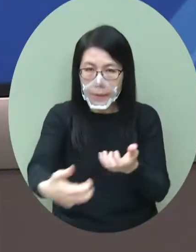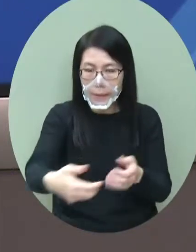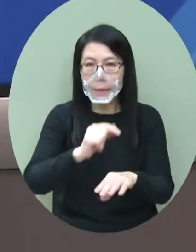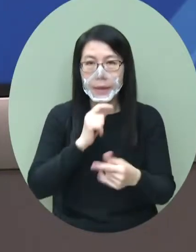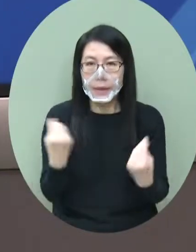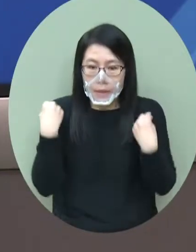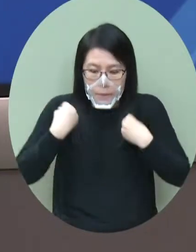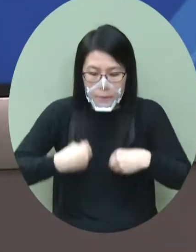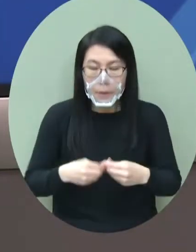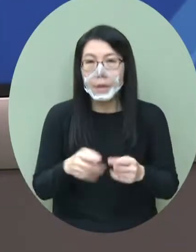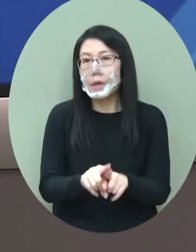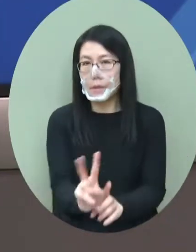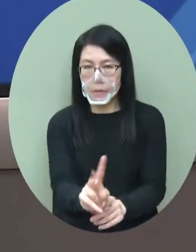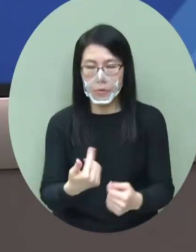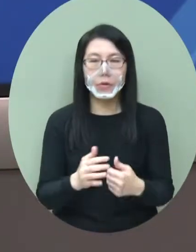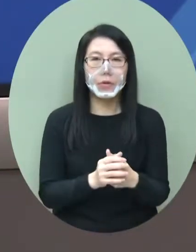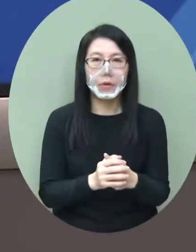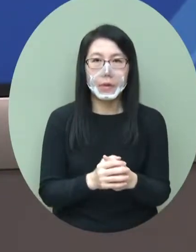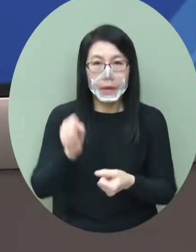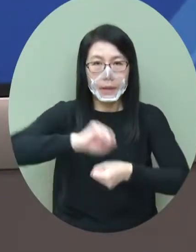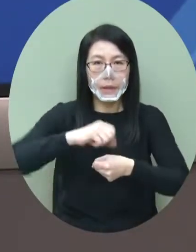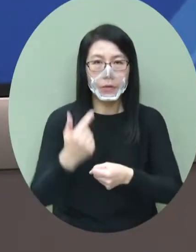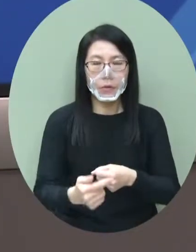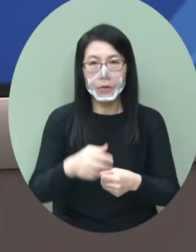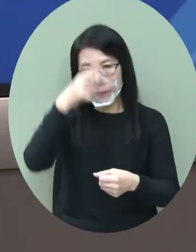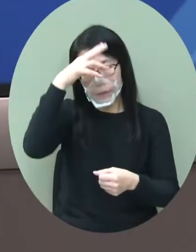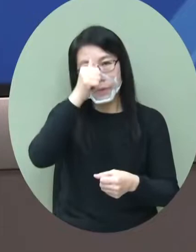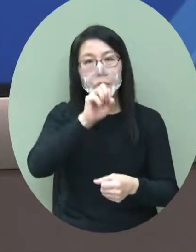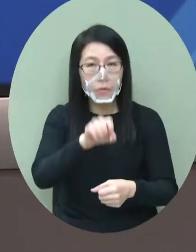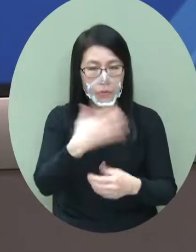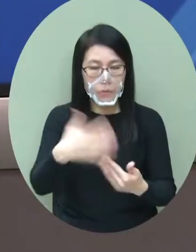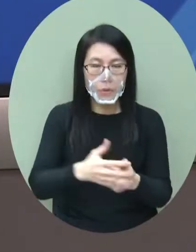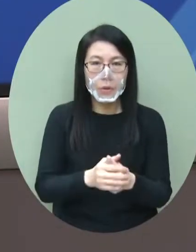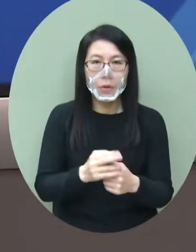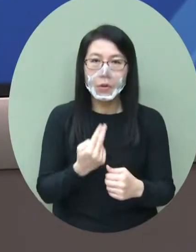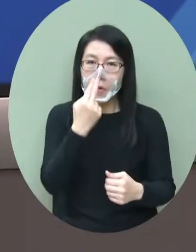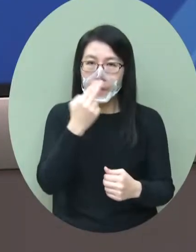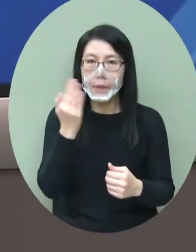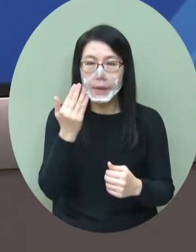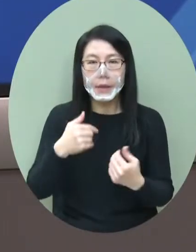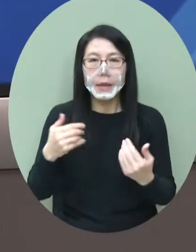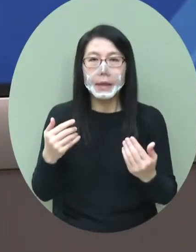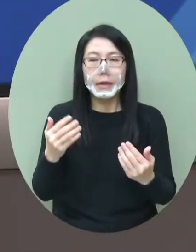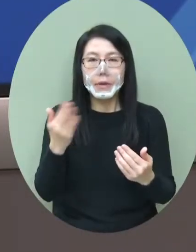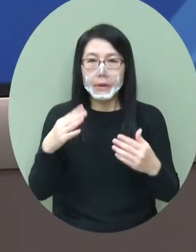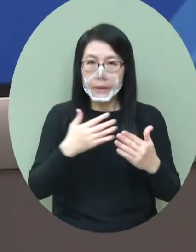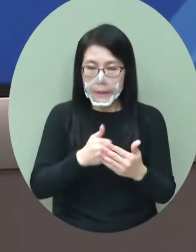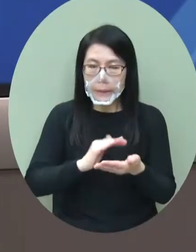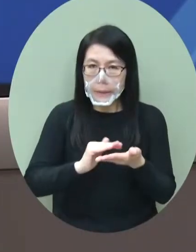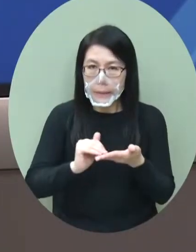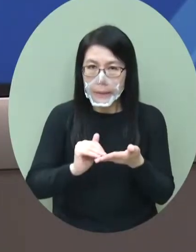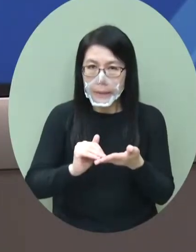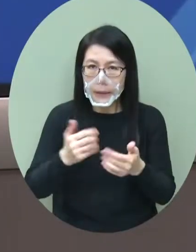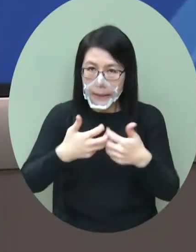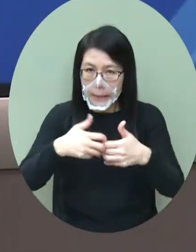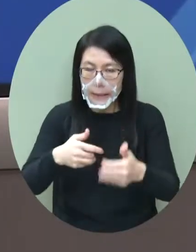离设施，有时候有些装备我们也需要增加供应，比方说特首提过